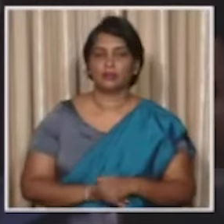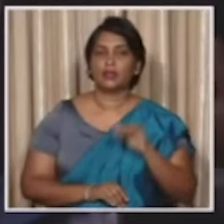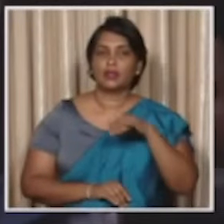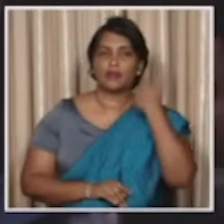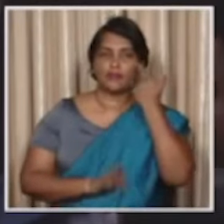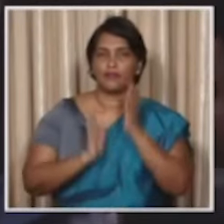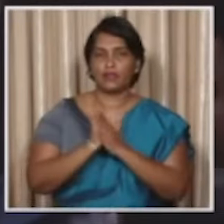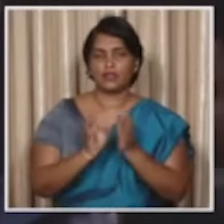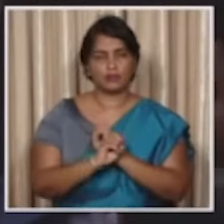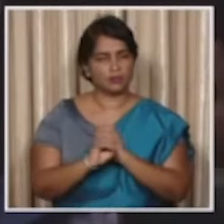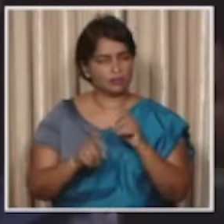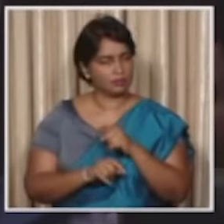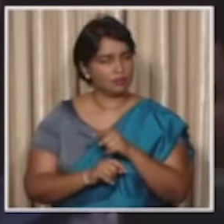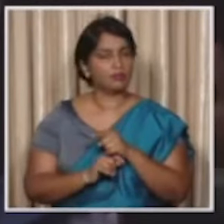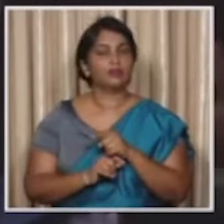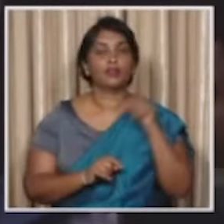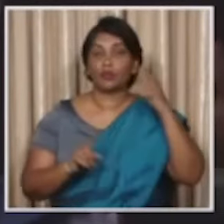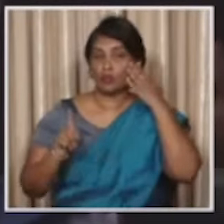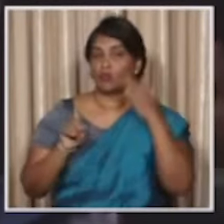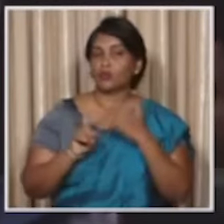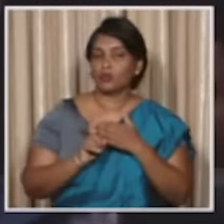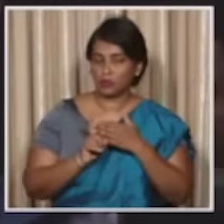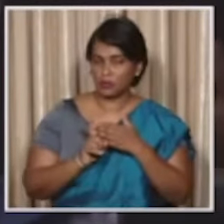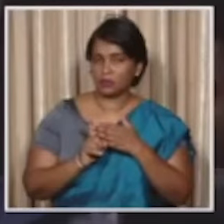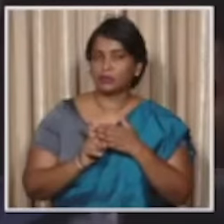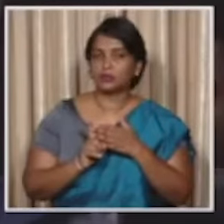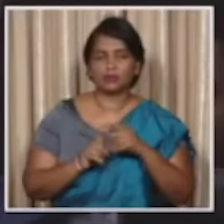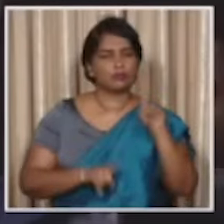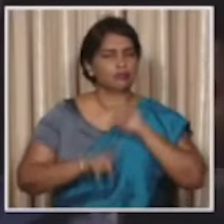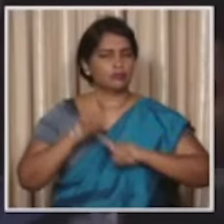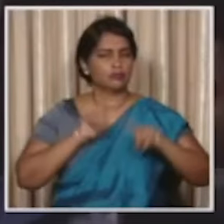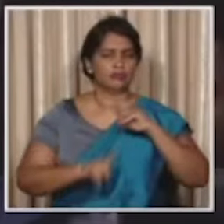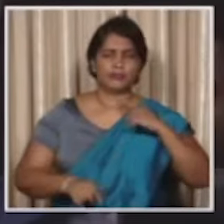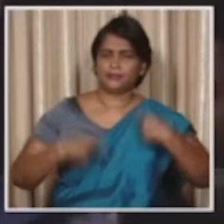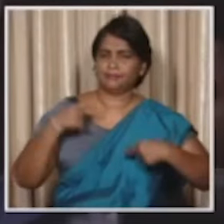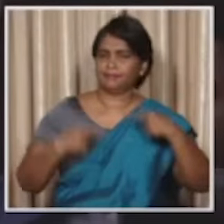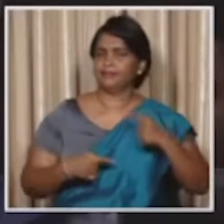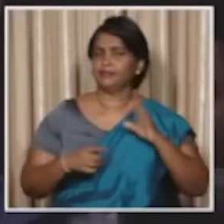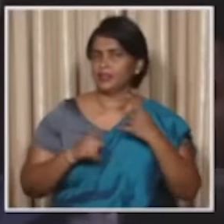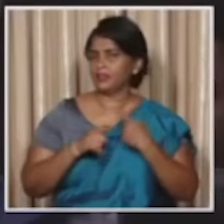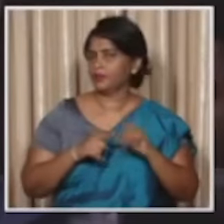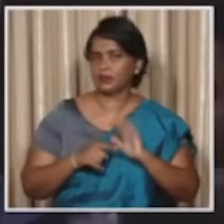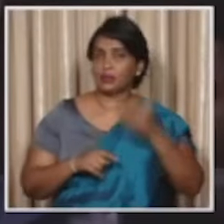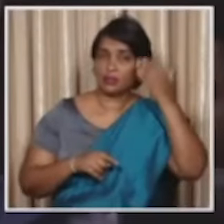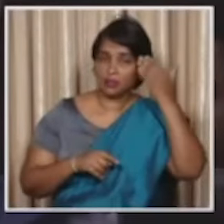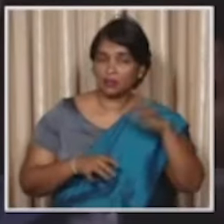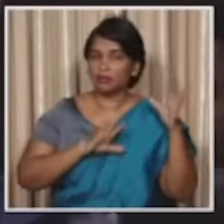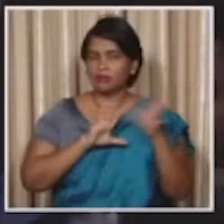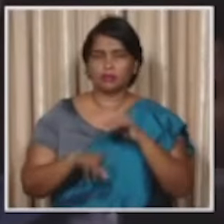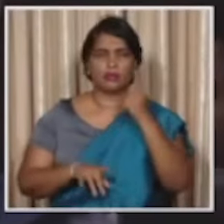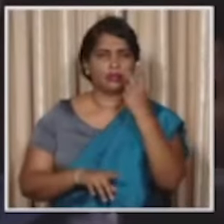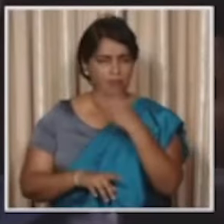සමාජ මාධ්‍යයේ මේ සම්බන්ධව කතිකාවක් ඇති වුණා විතරක් නෙමෙයි මරණයට ආපු කීප